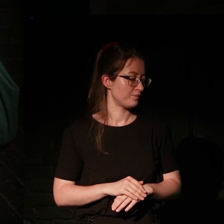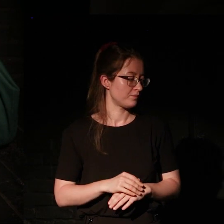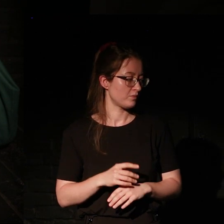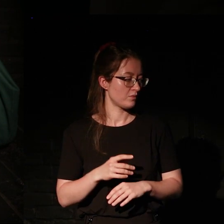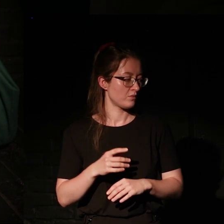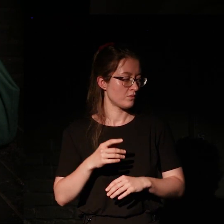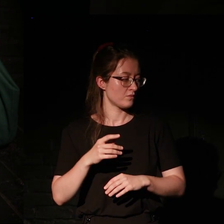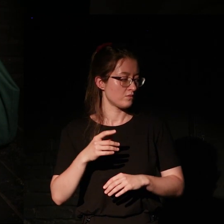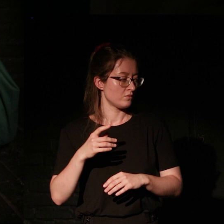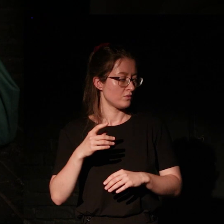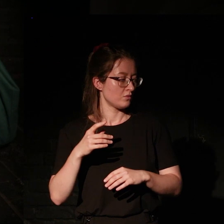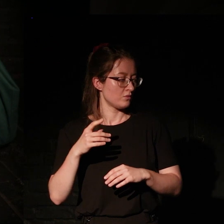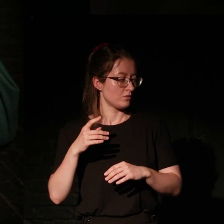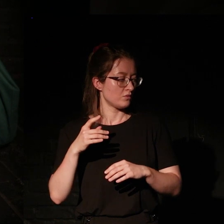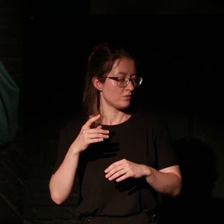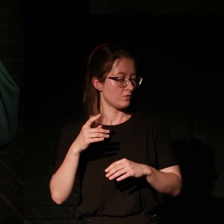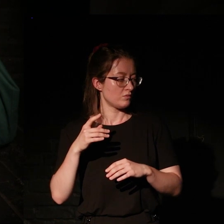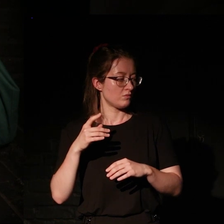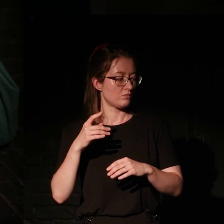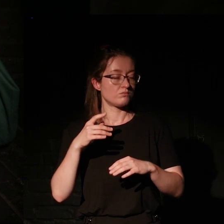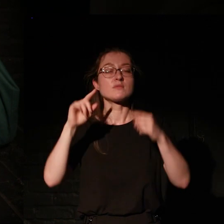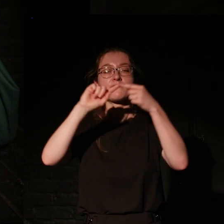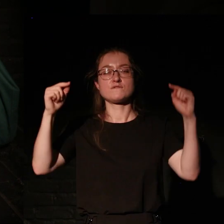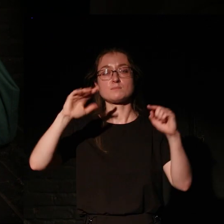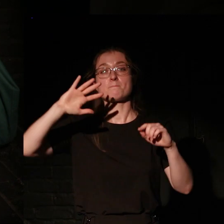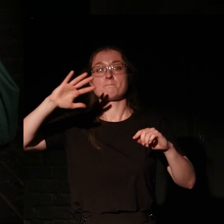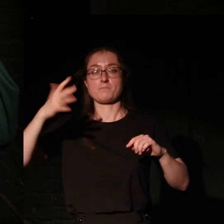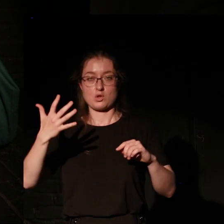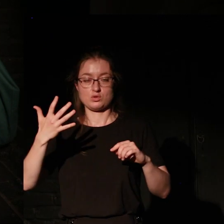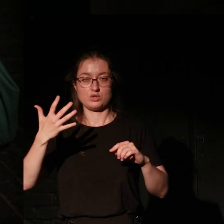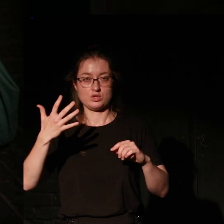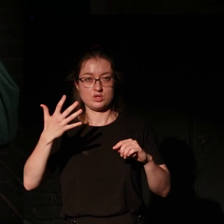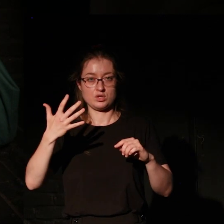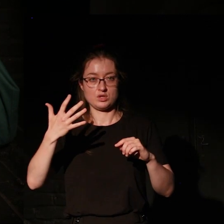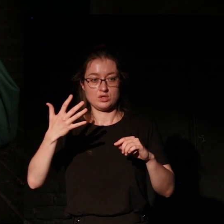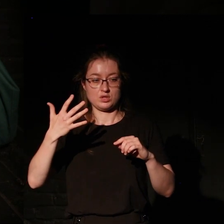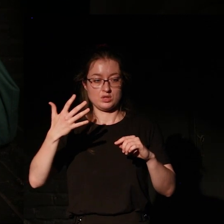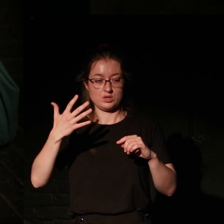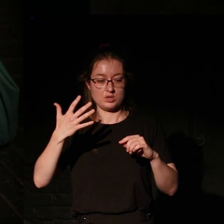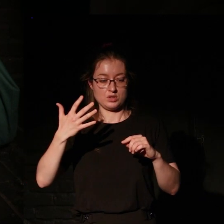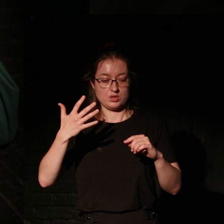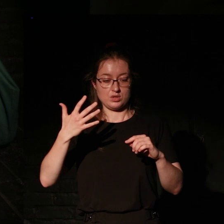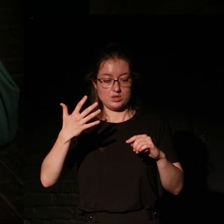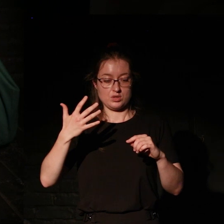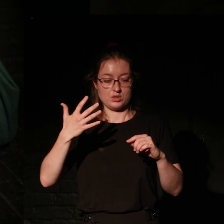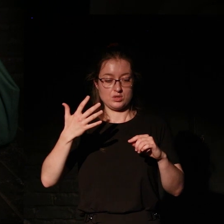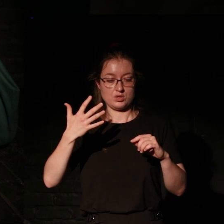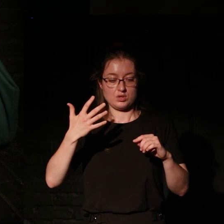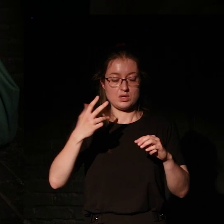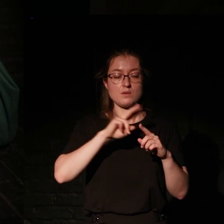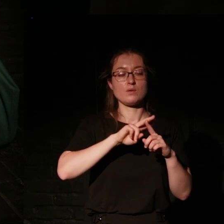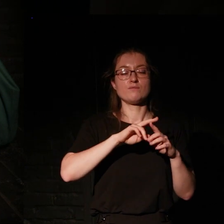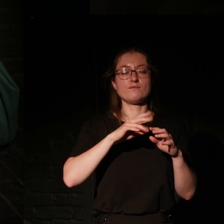wieku. I w piątym wierszu, w dotychczasowych i w polskich tłumaczeniach też